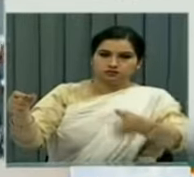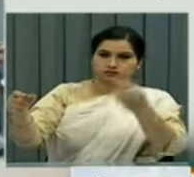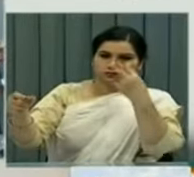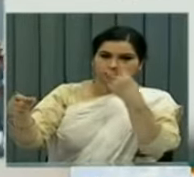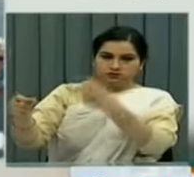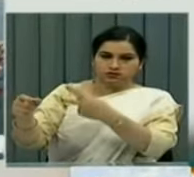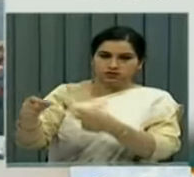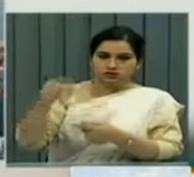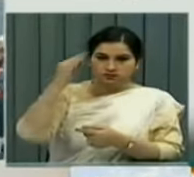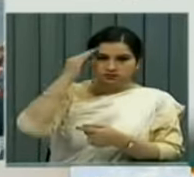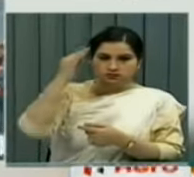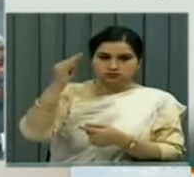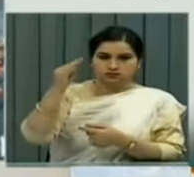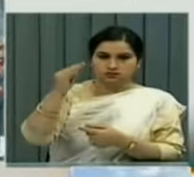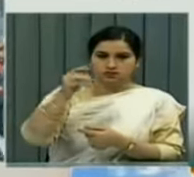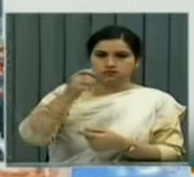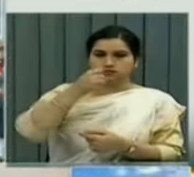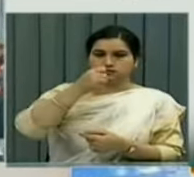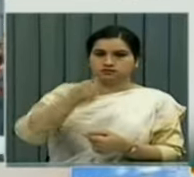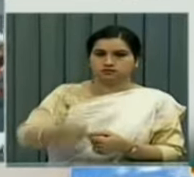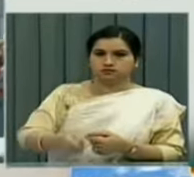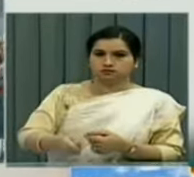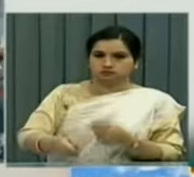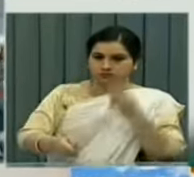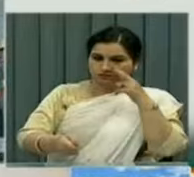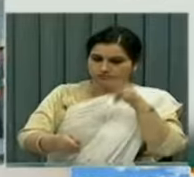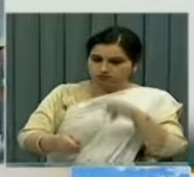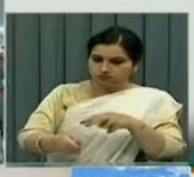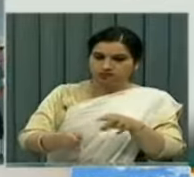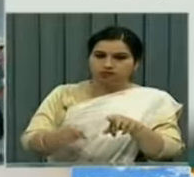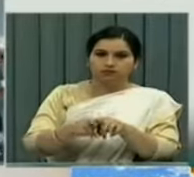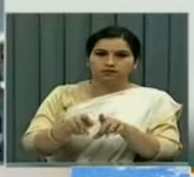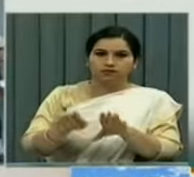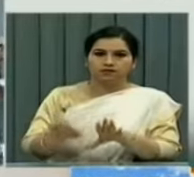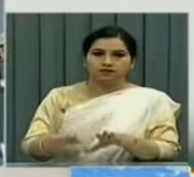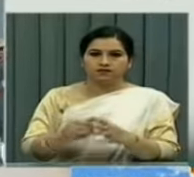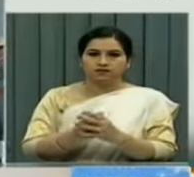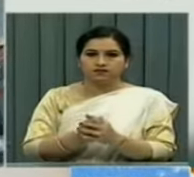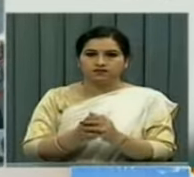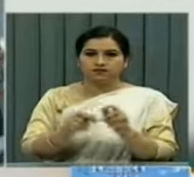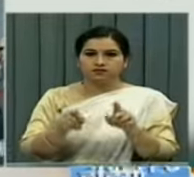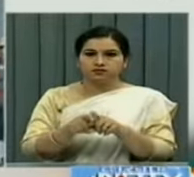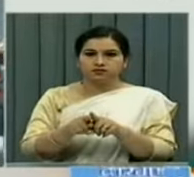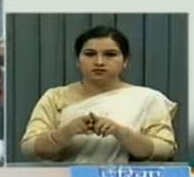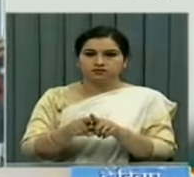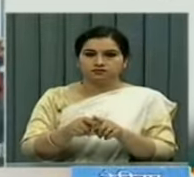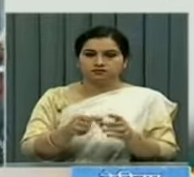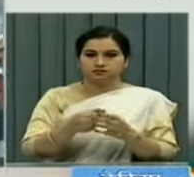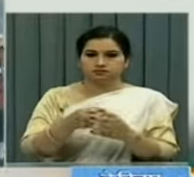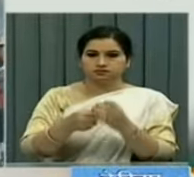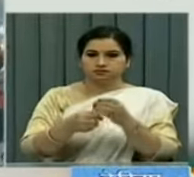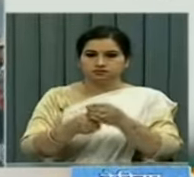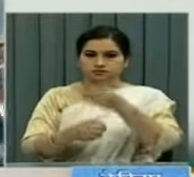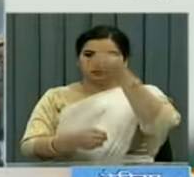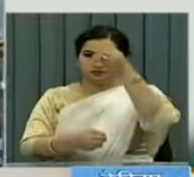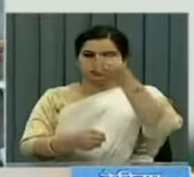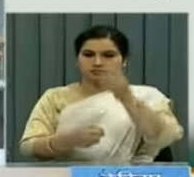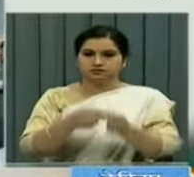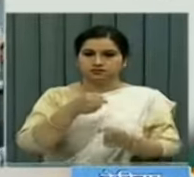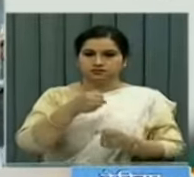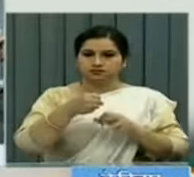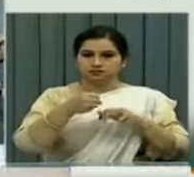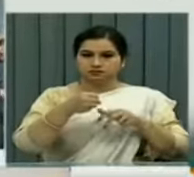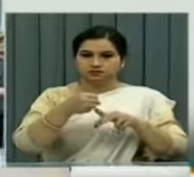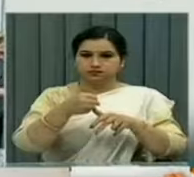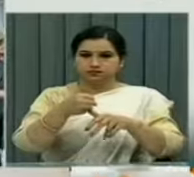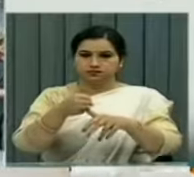प्रहरी हैं ये, तो वहां पे पूरी ये डिप्लॉयड है, इसकी मेरे ख्याल 60 बटालियन है, लेकिन और जगह भी ये काम आ सकती है।